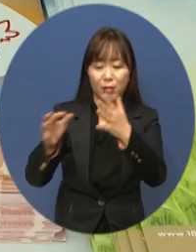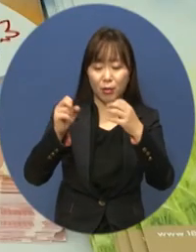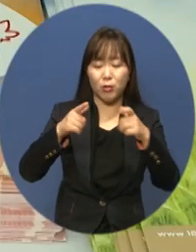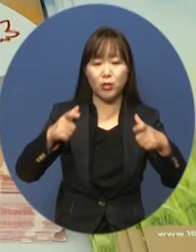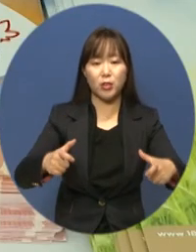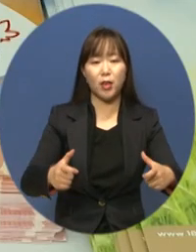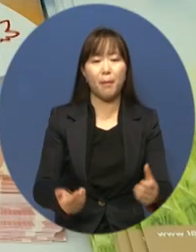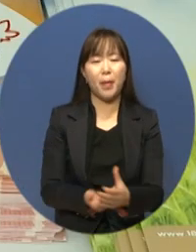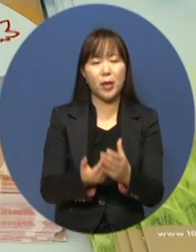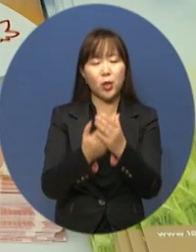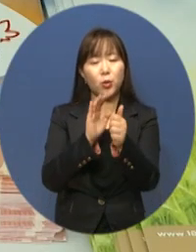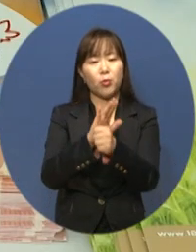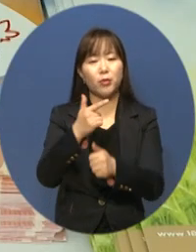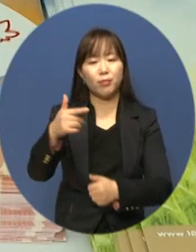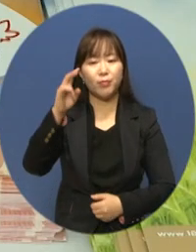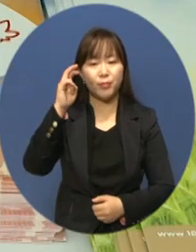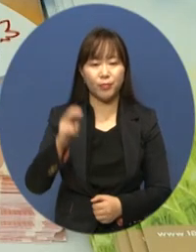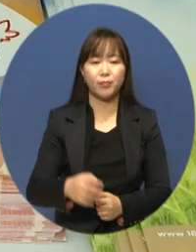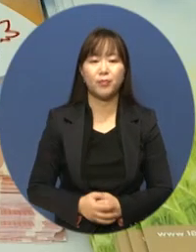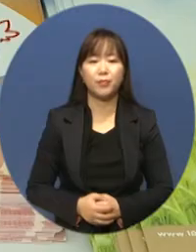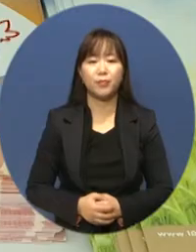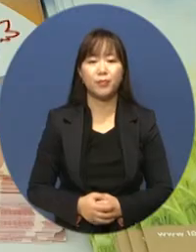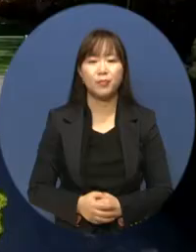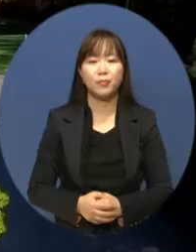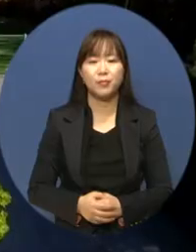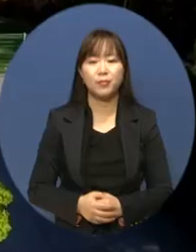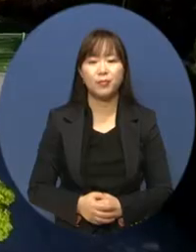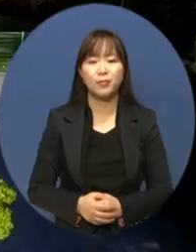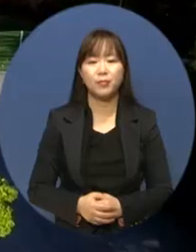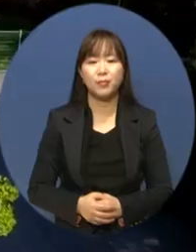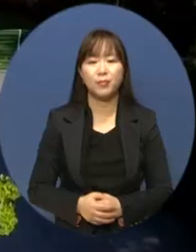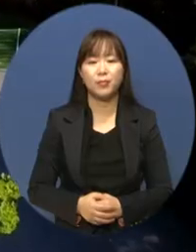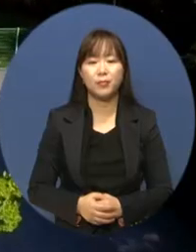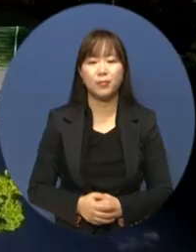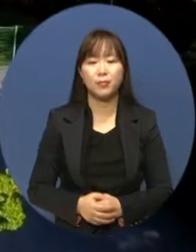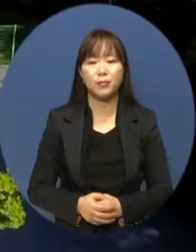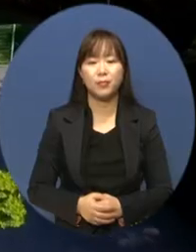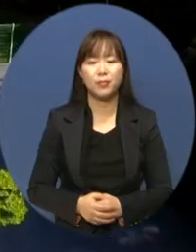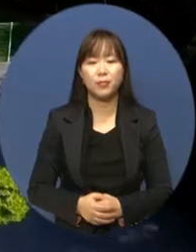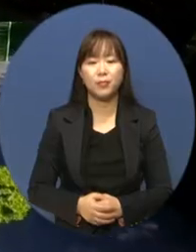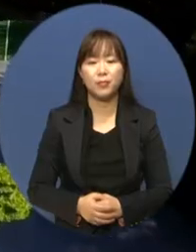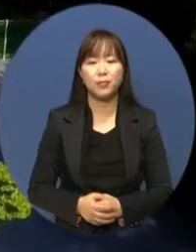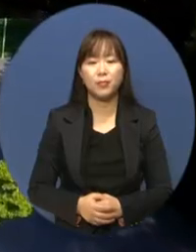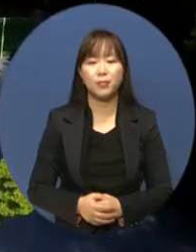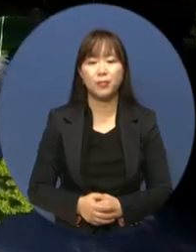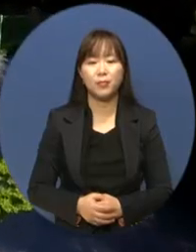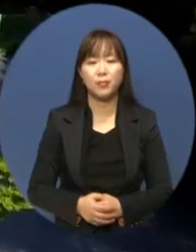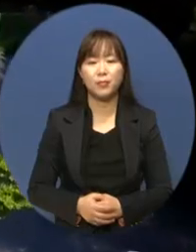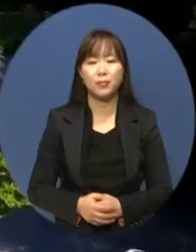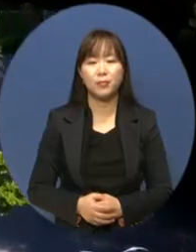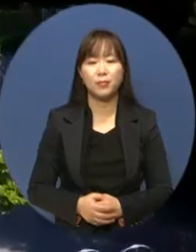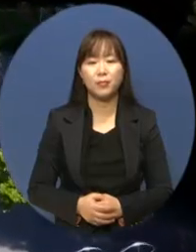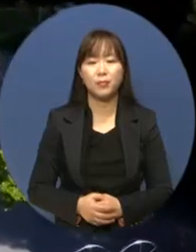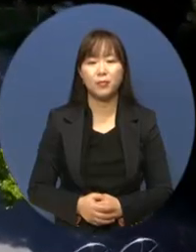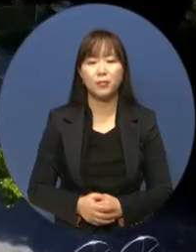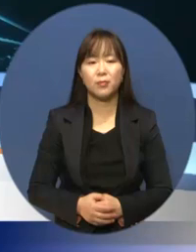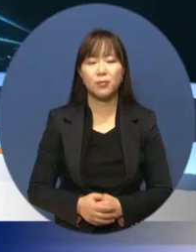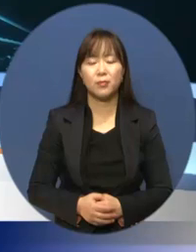지역 활성화에 크게 기여할 것으로 기대하고 있습니다. 지금까지 복지TV 전북방송 최정은이었습니다.